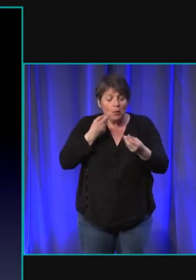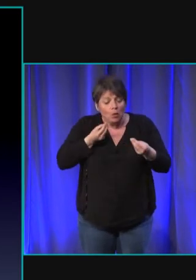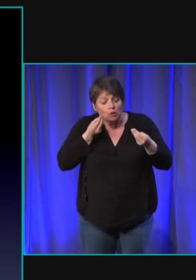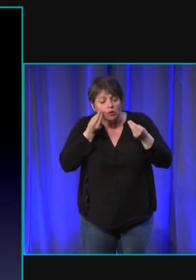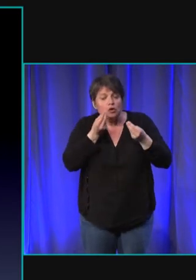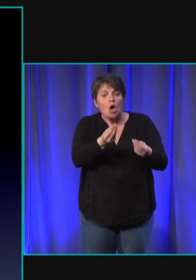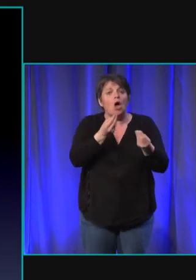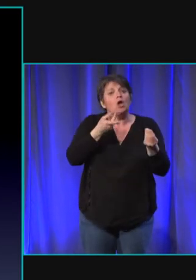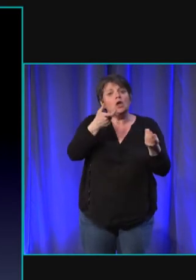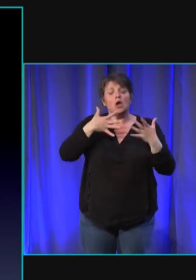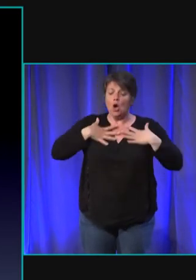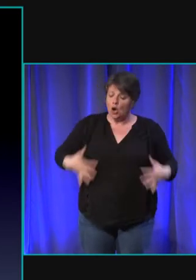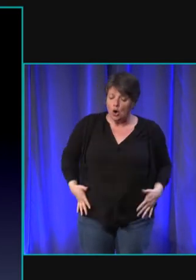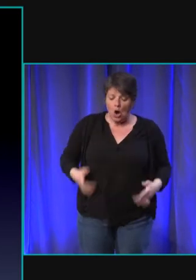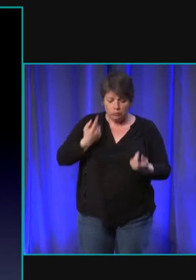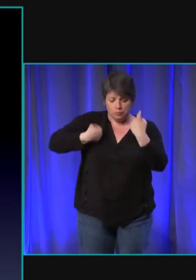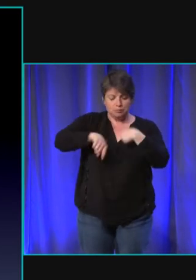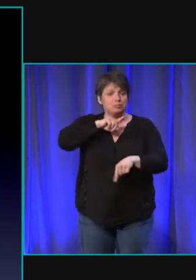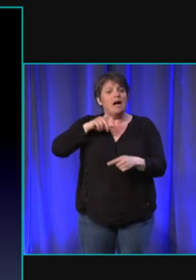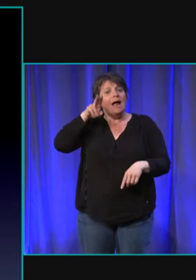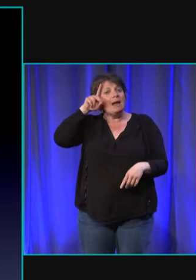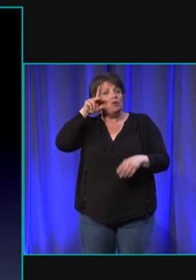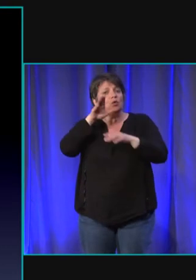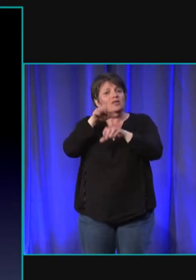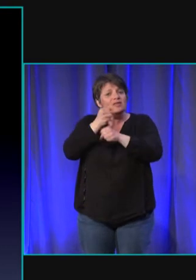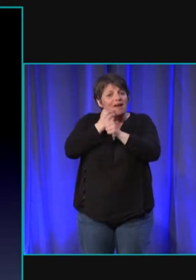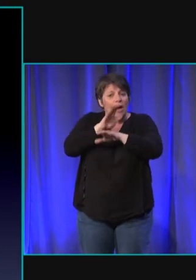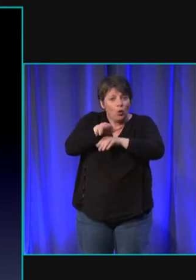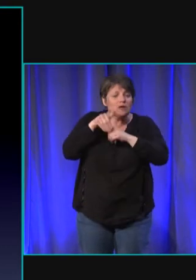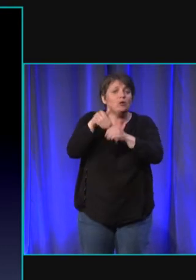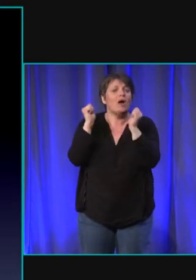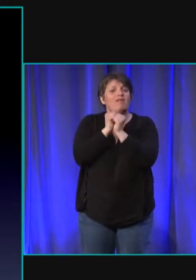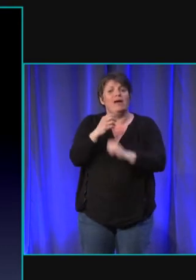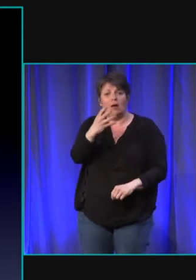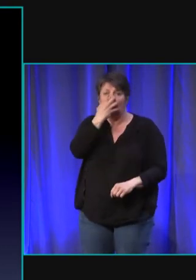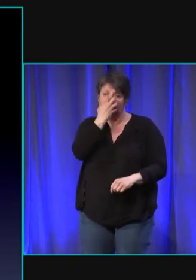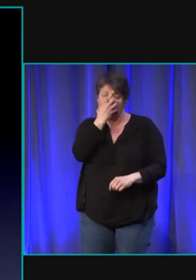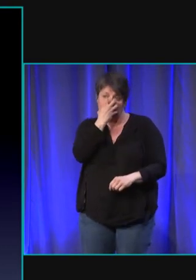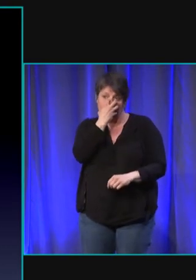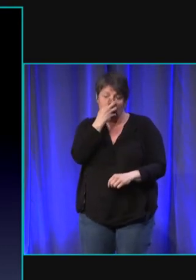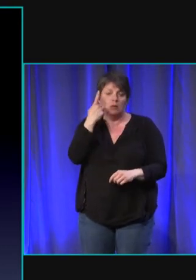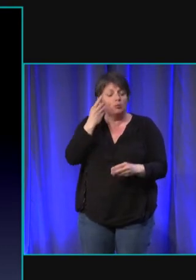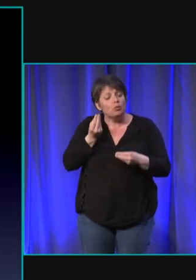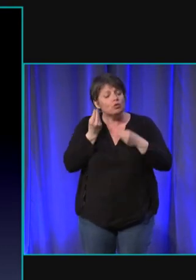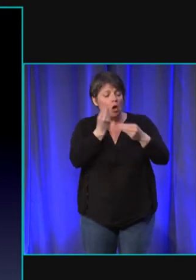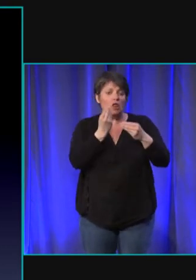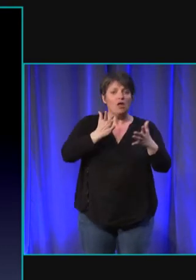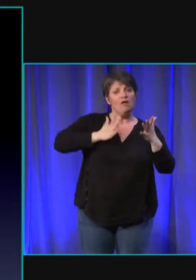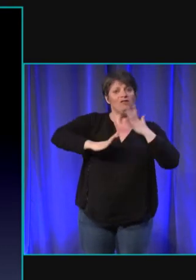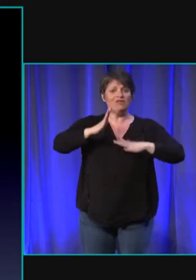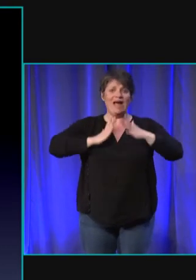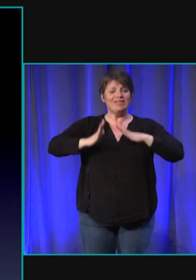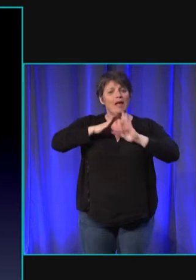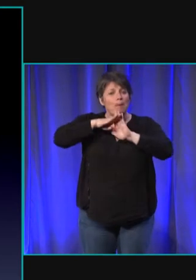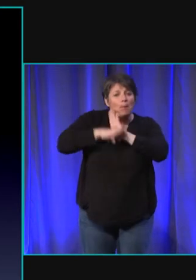la filière aérobie, le métabolisme aérobie, et garantir ou retarder le développement de la fatigue ou garantir une bonne